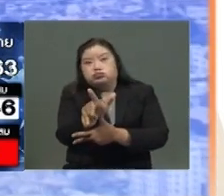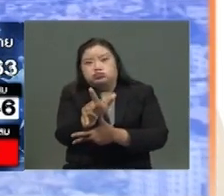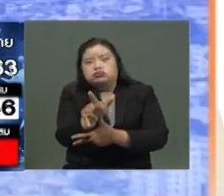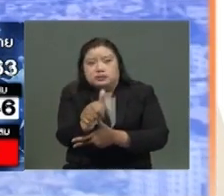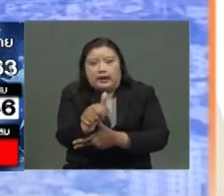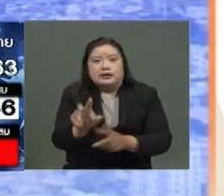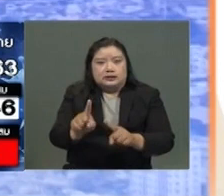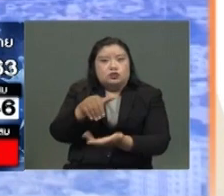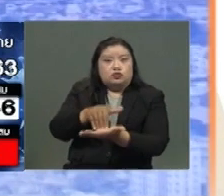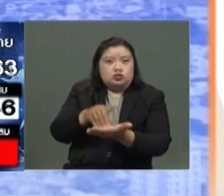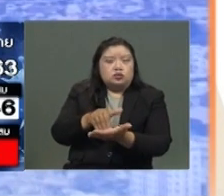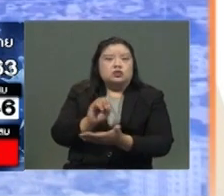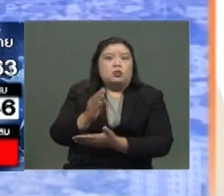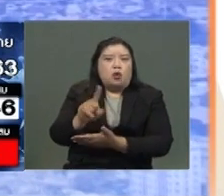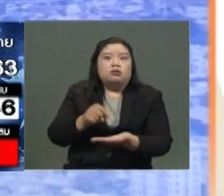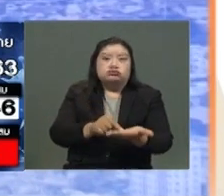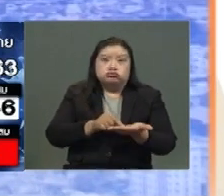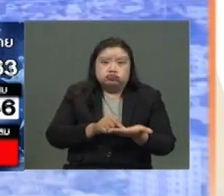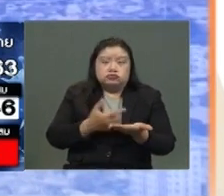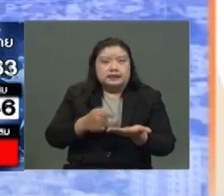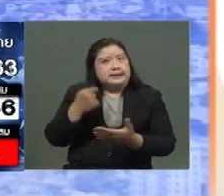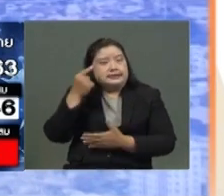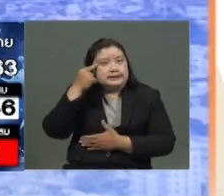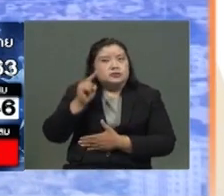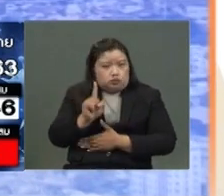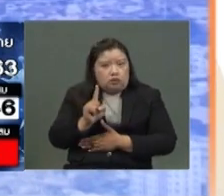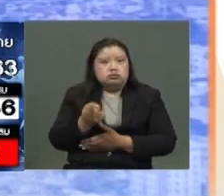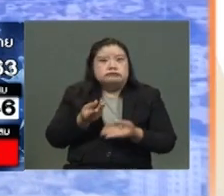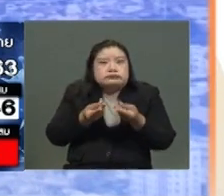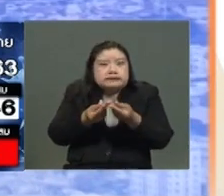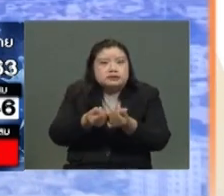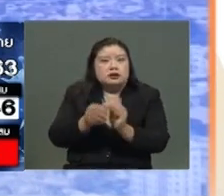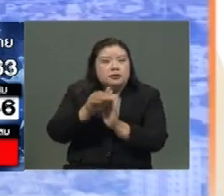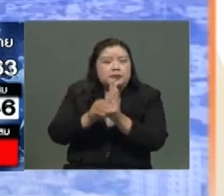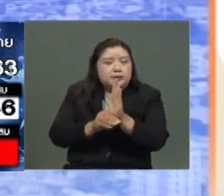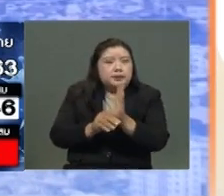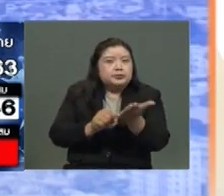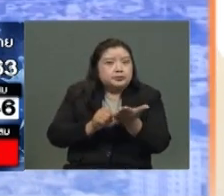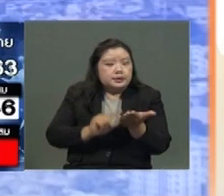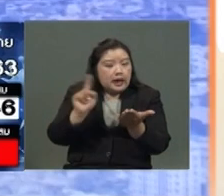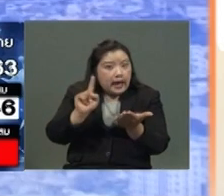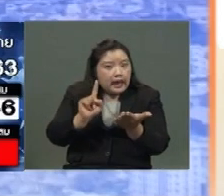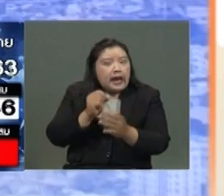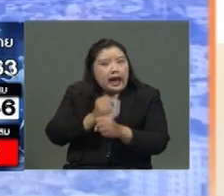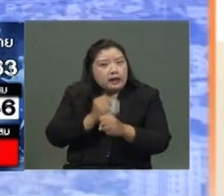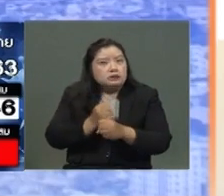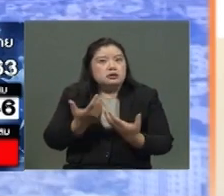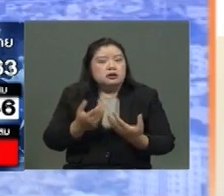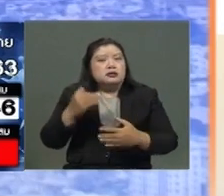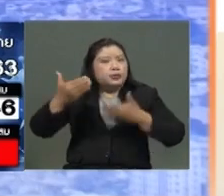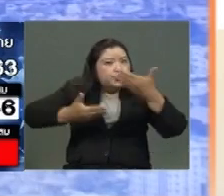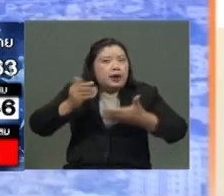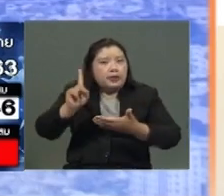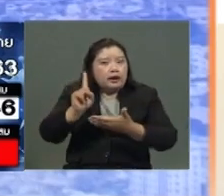คชุดเล็กก็รับแล้วก็อยากให้ไปทำรายละเอียดขึ้นมาเราจะเห็นภาพของการทำกิจกรรมแบบอย่